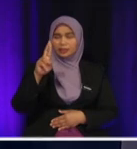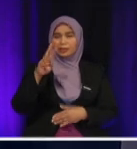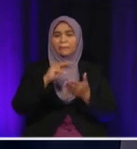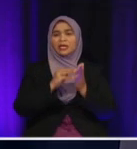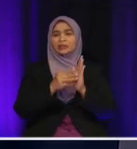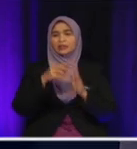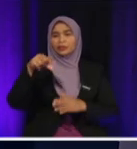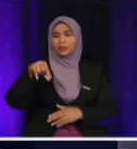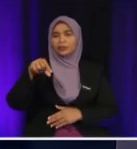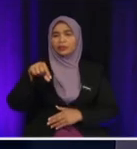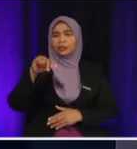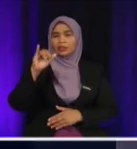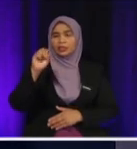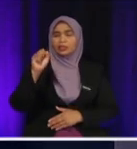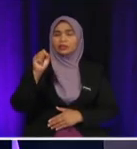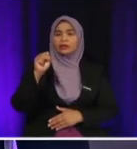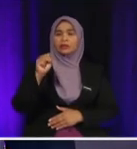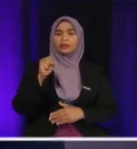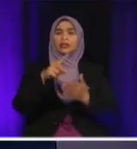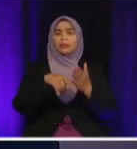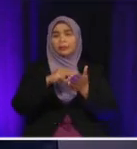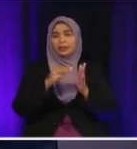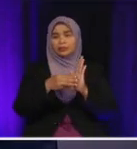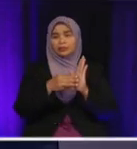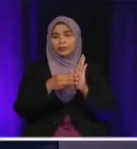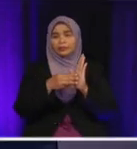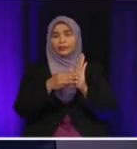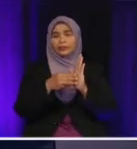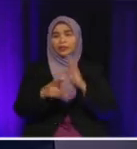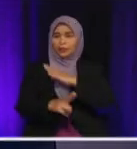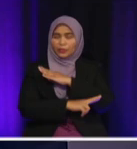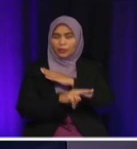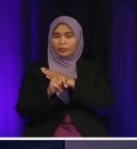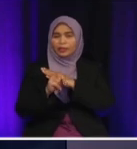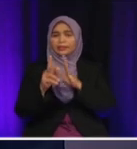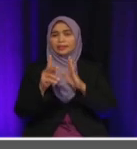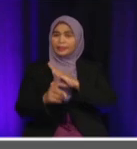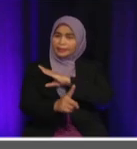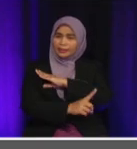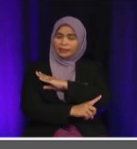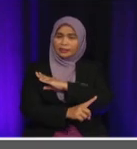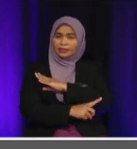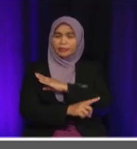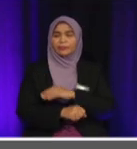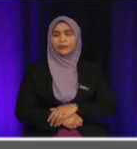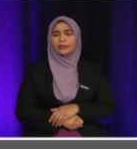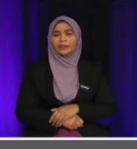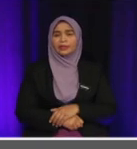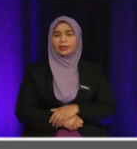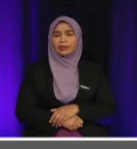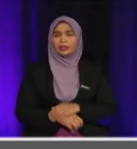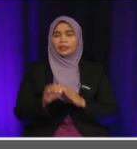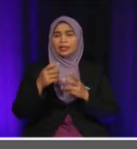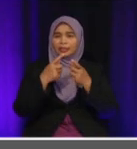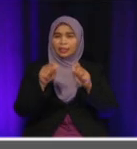maksud qisas. Ya. Apakah maksud qisas? Hukuman kesiksaan. Sama juga. Hukuman kesiksaan